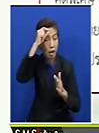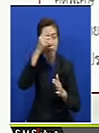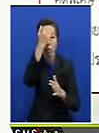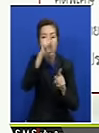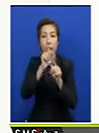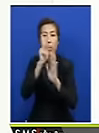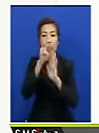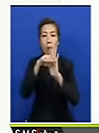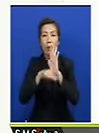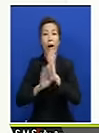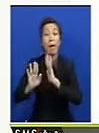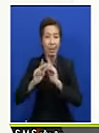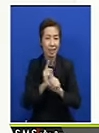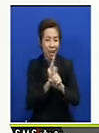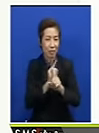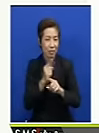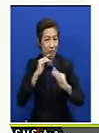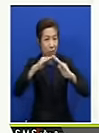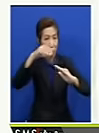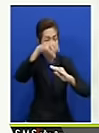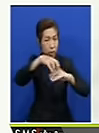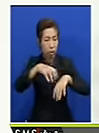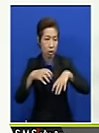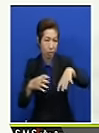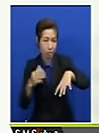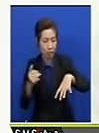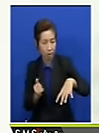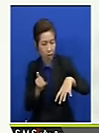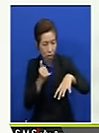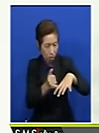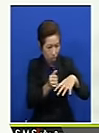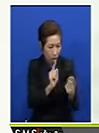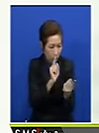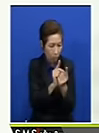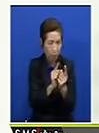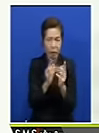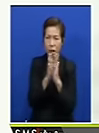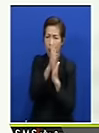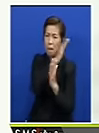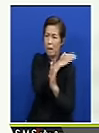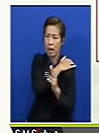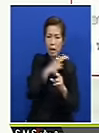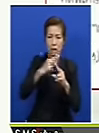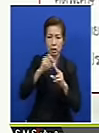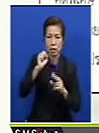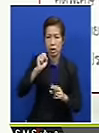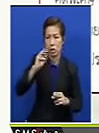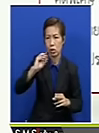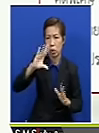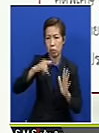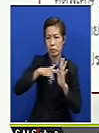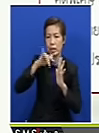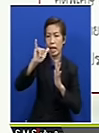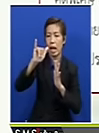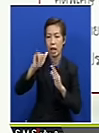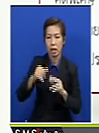วนการของทางการเนี่ยนะครับแต่พอเข้าไปที่อาคารศรัทธาพบพระภิกษุรูปหนึ่งคือพระสมชายจิ